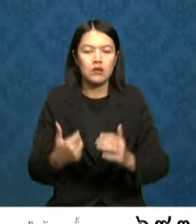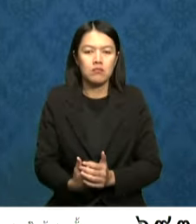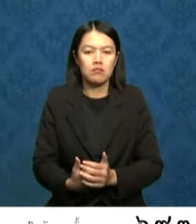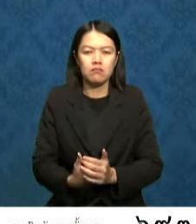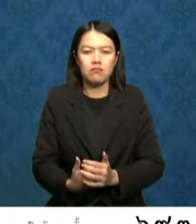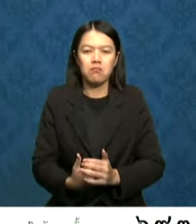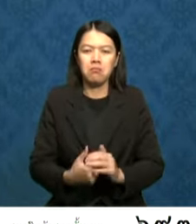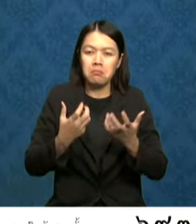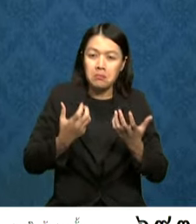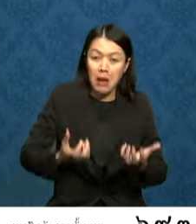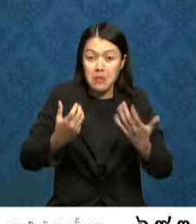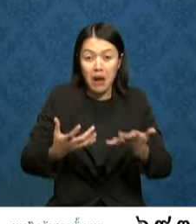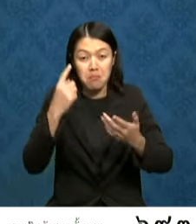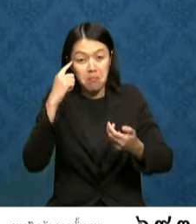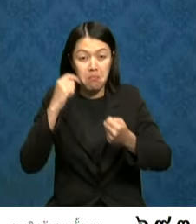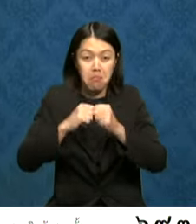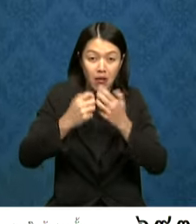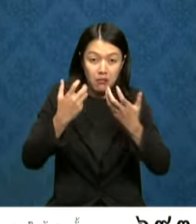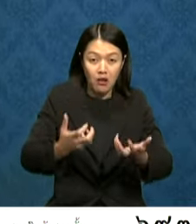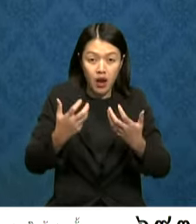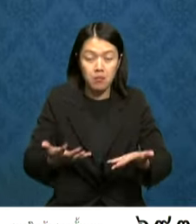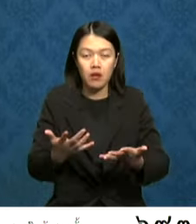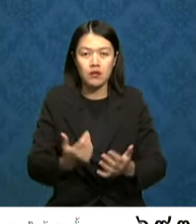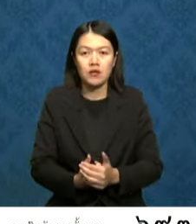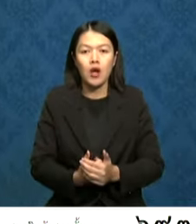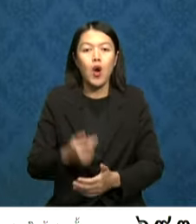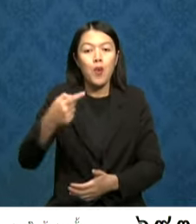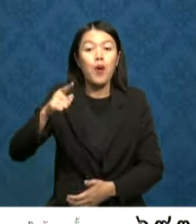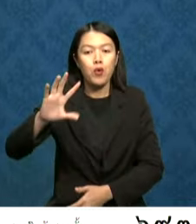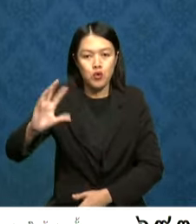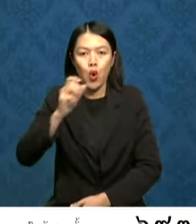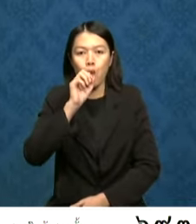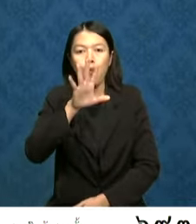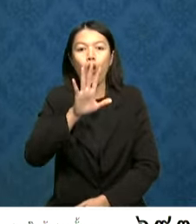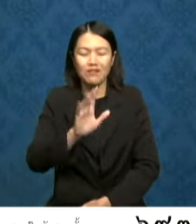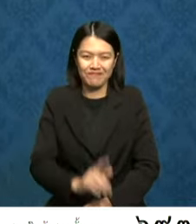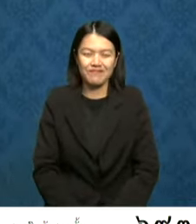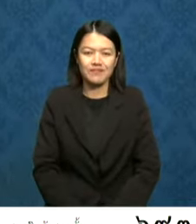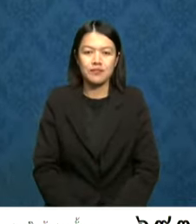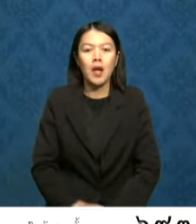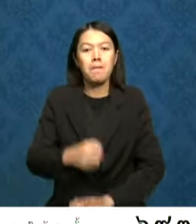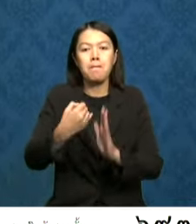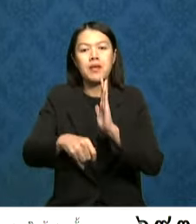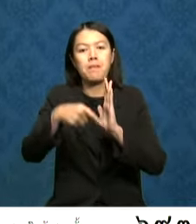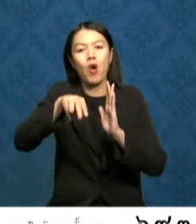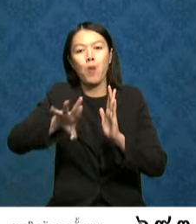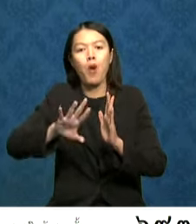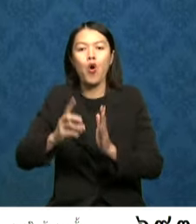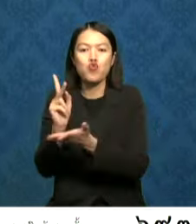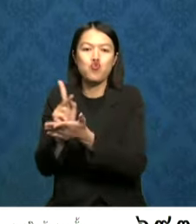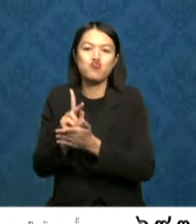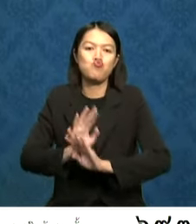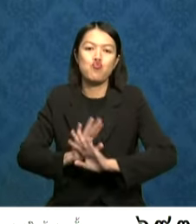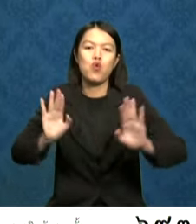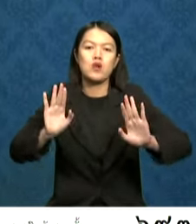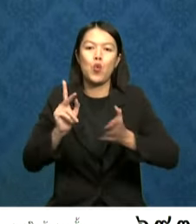วิกฤตไม่วิกฤตวิกฤตไม่วิกฤตนะคะสุดท้ายปปชบอกทีเดียวก็หายวิกฤตเลยนะคะบอกว่าผิดพรบวินัยก็เลยเลิกกู้นะ